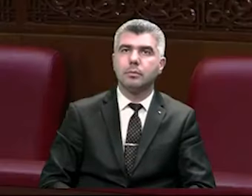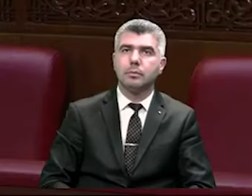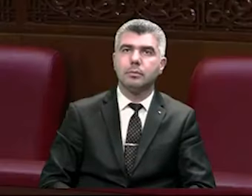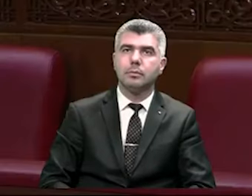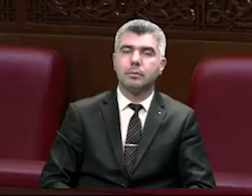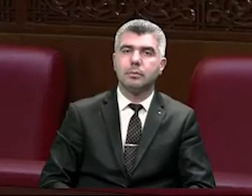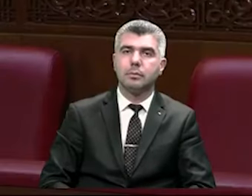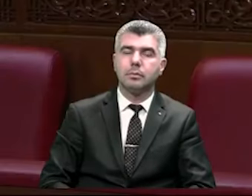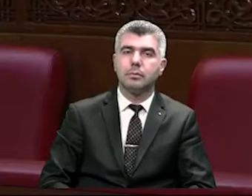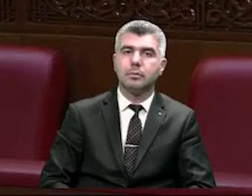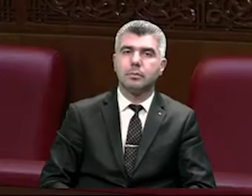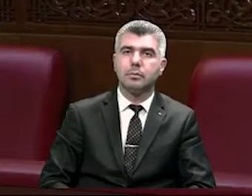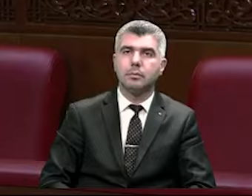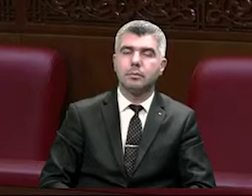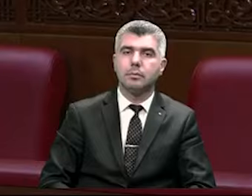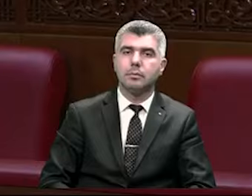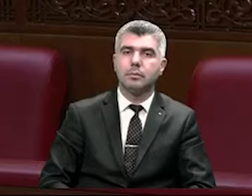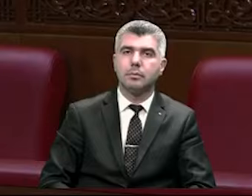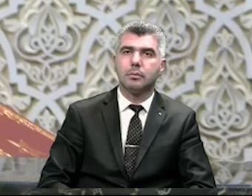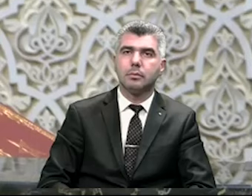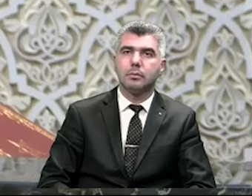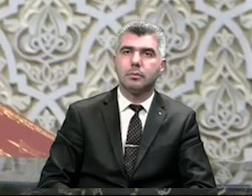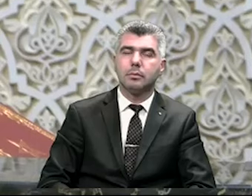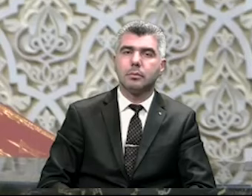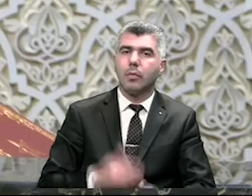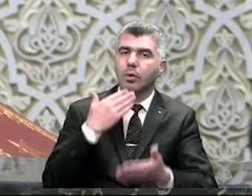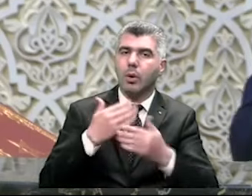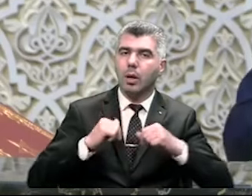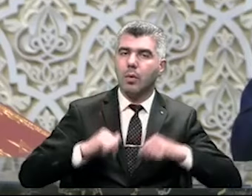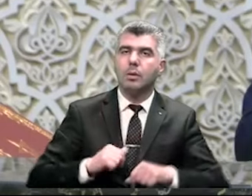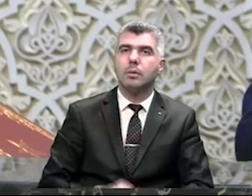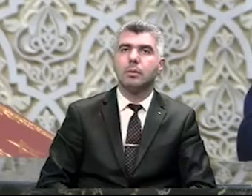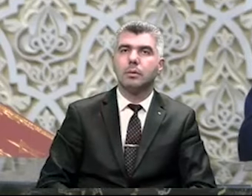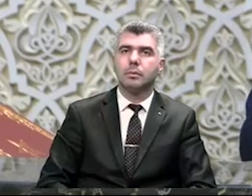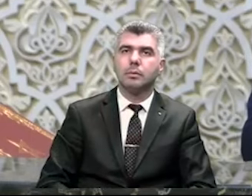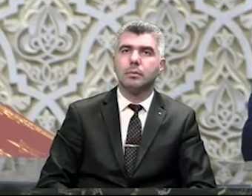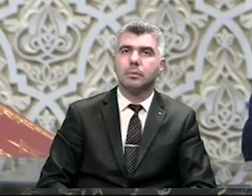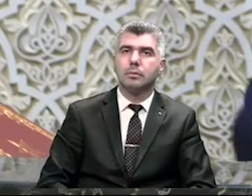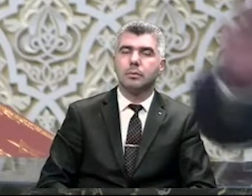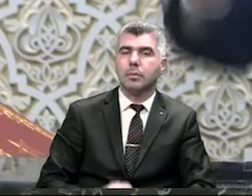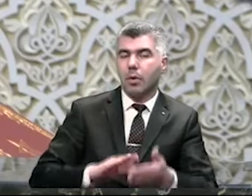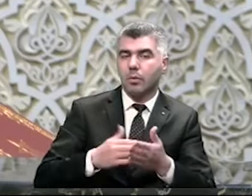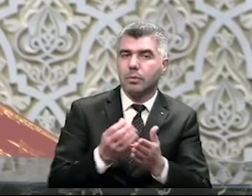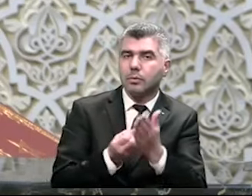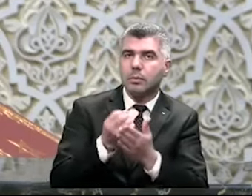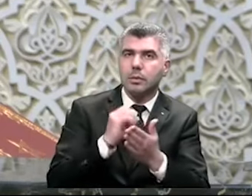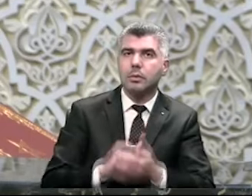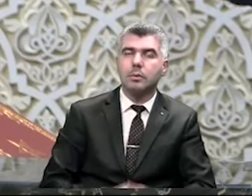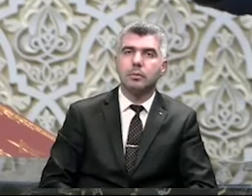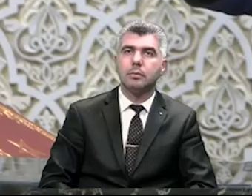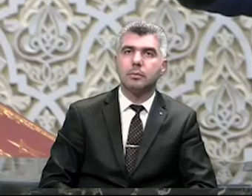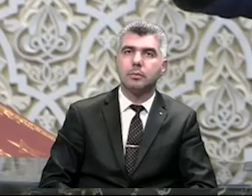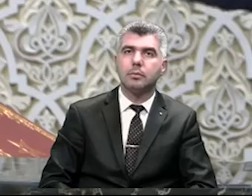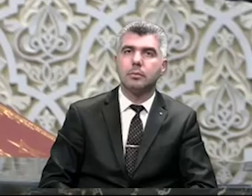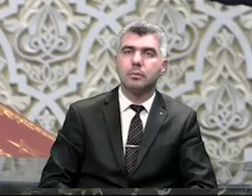سي رجاء رجاء خديتي حقك شكرا السيد الوزير المحترم على مساهمتكم القيمه رجاء اسي يونس